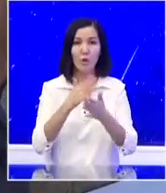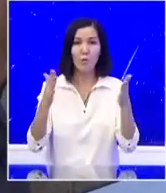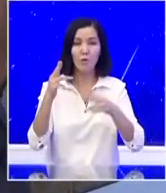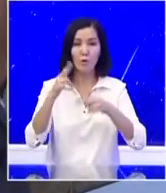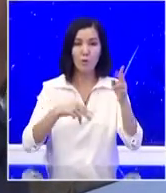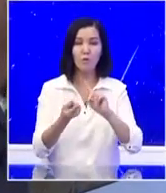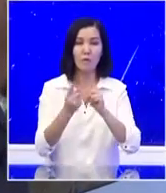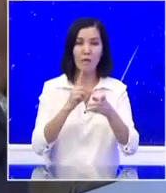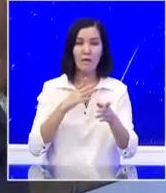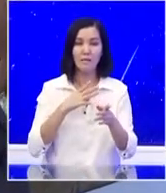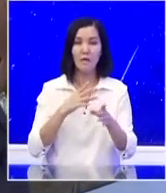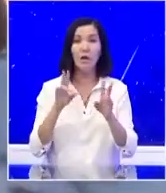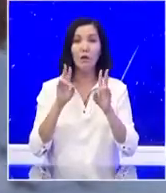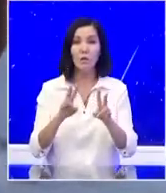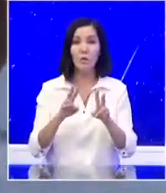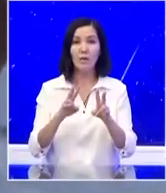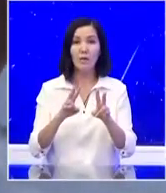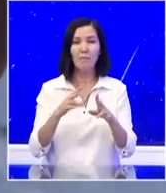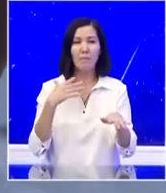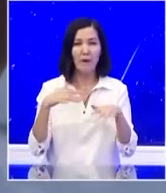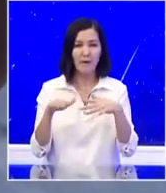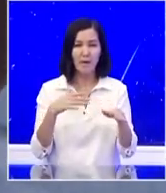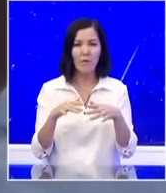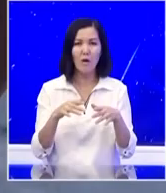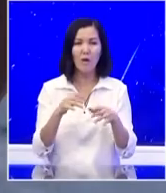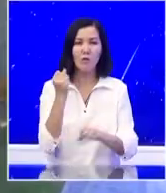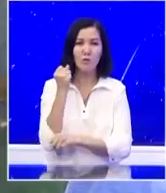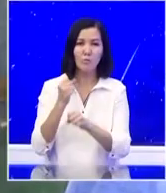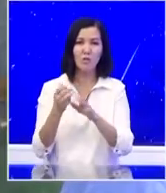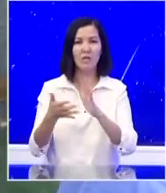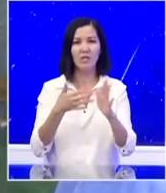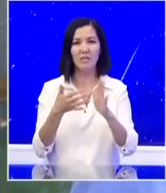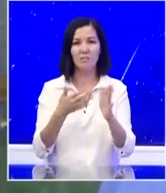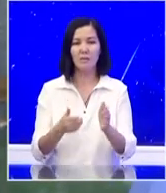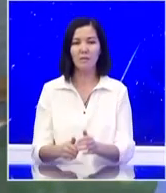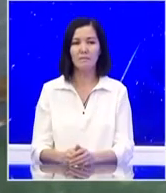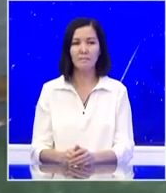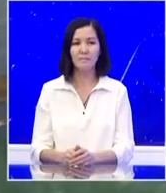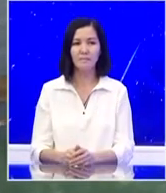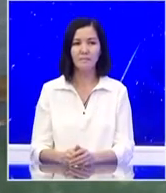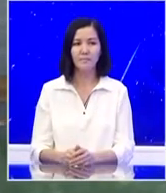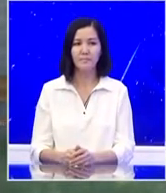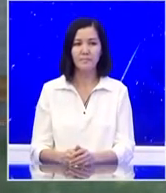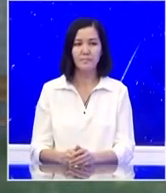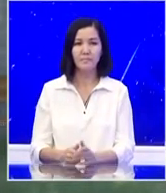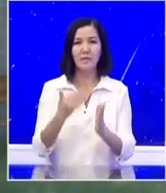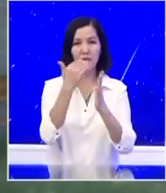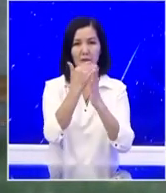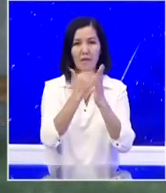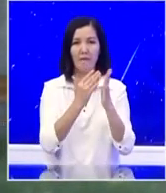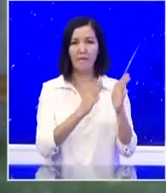құрылыс алаңын айналған. Десек те жұмыс қарқыны баяу, адам саназ. Адамды көбейтем, графикпен шығуға